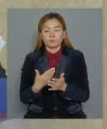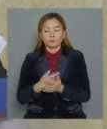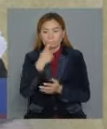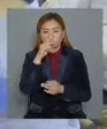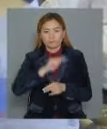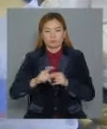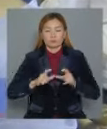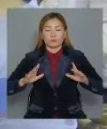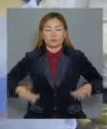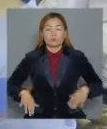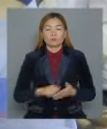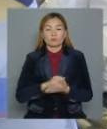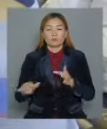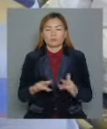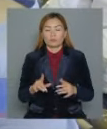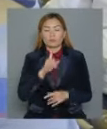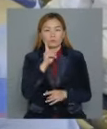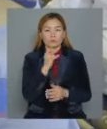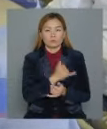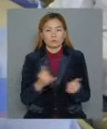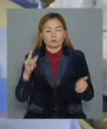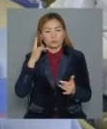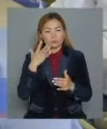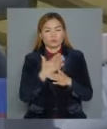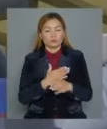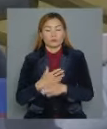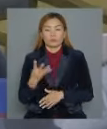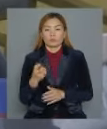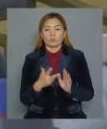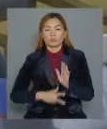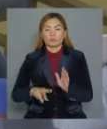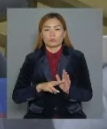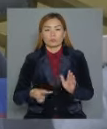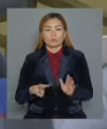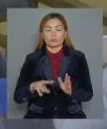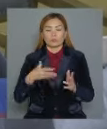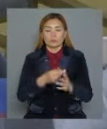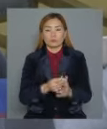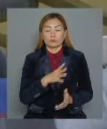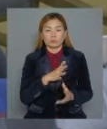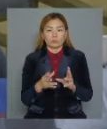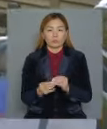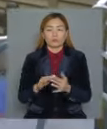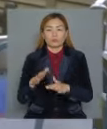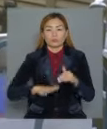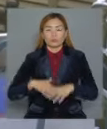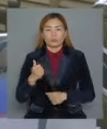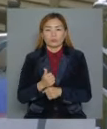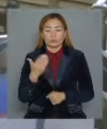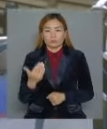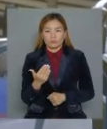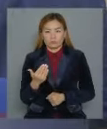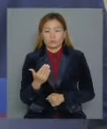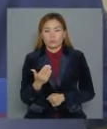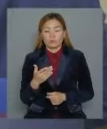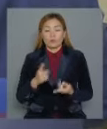білім басқармасы құжатта жасөспірімдерге психологиялық көмек үшін 480 миллион теңге бөлінгенін көрсеткен. Ал ауыл шаруашылық басқармасы